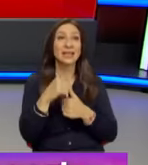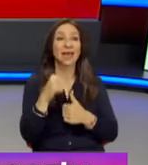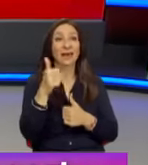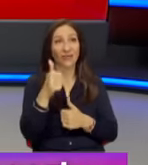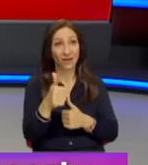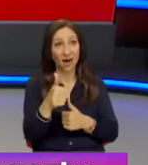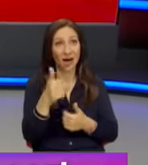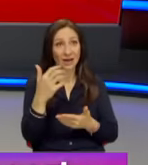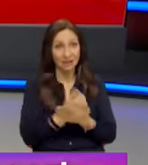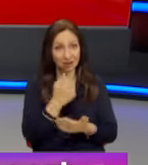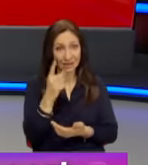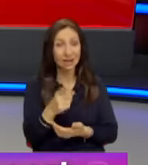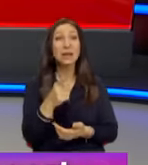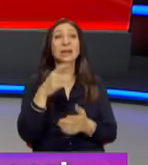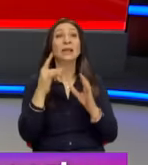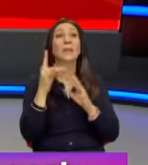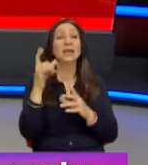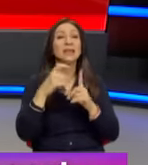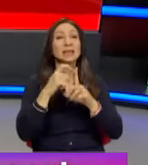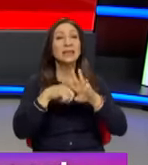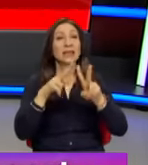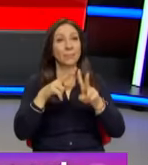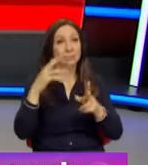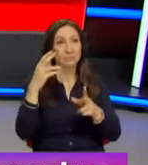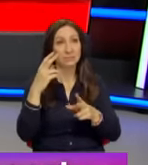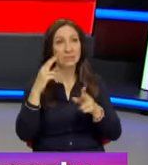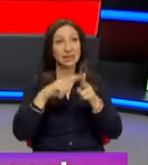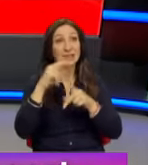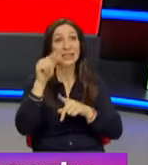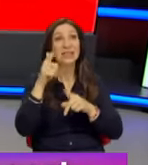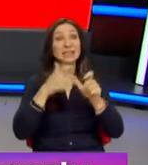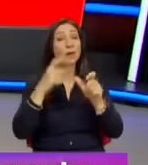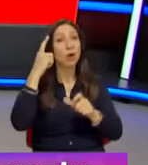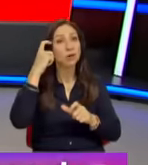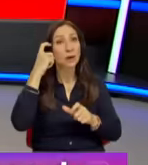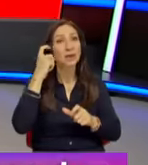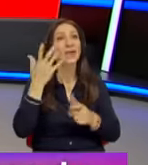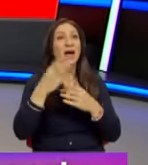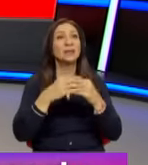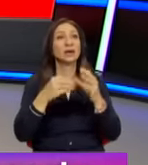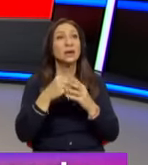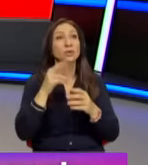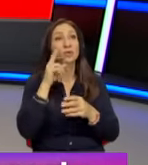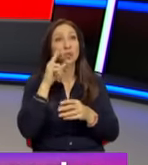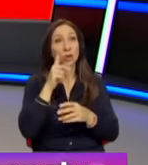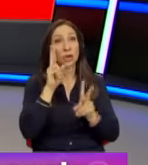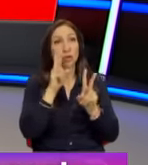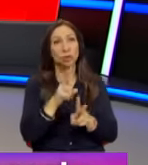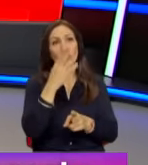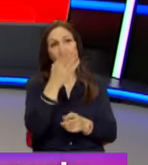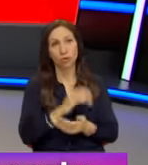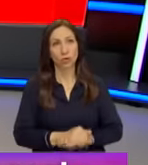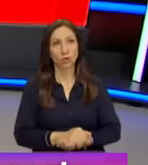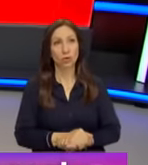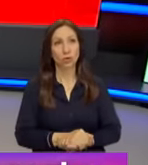Refah Partisi kazandı. Diyarbakır DEM Parti'de Kilis, Osmaniye ve Adana sonuçlarını da görüyorsunuz